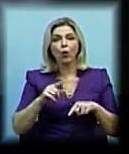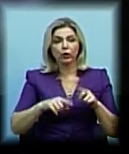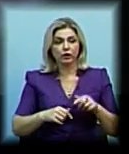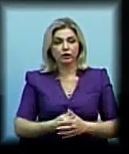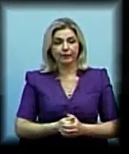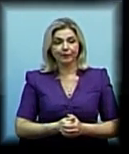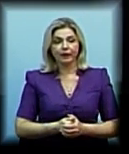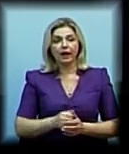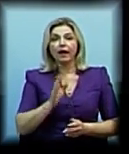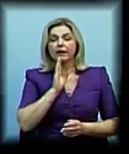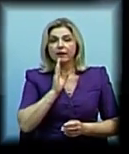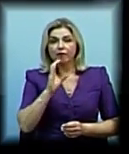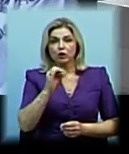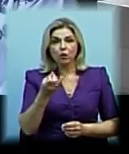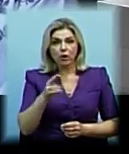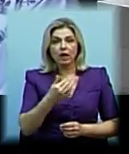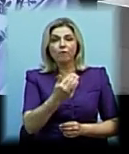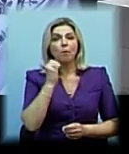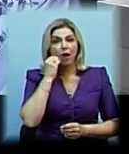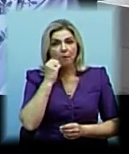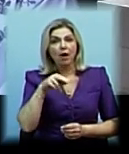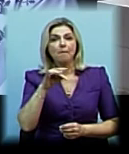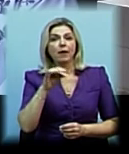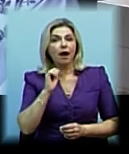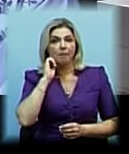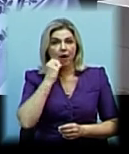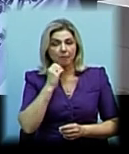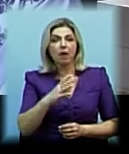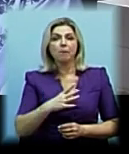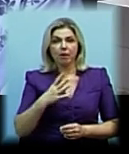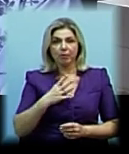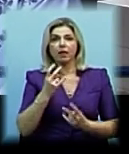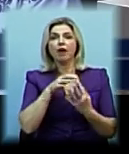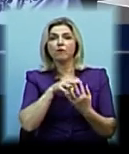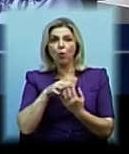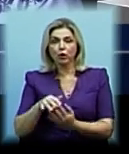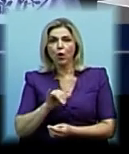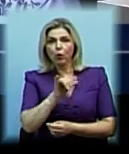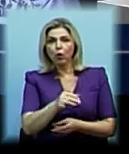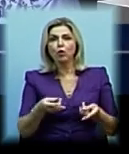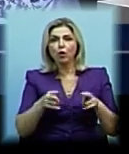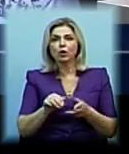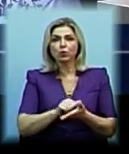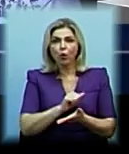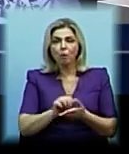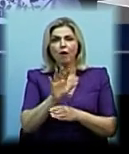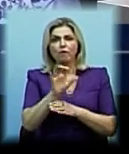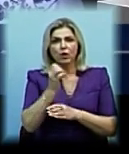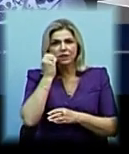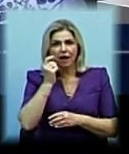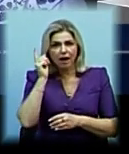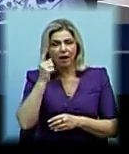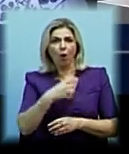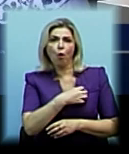соавторка Соня, її бабуся та прабабуся була на фронті. У них залишилися документи, фотографії, старі ордени.